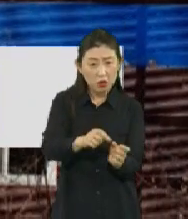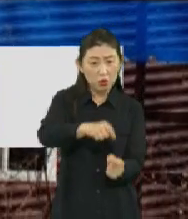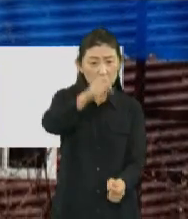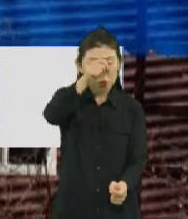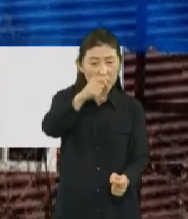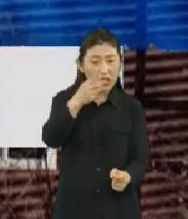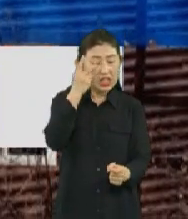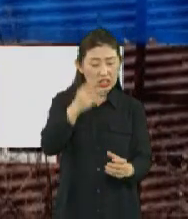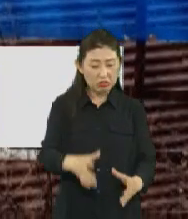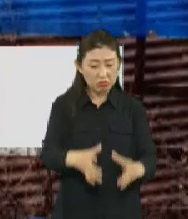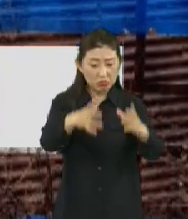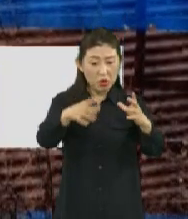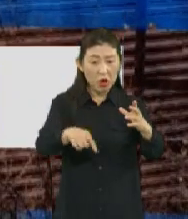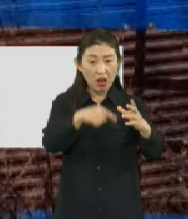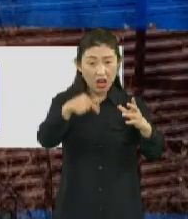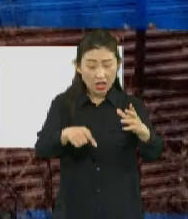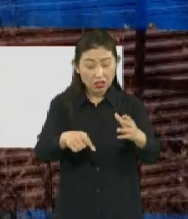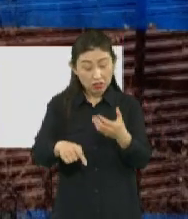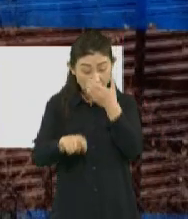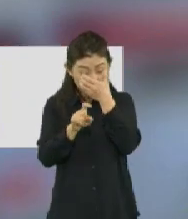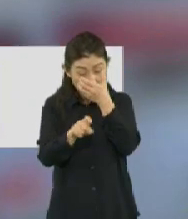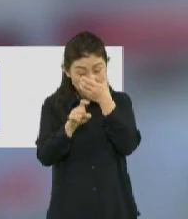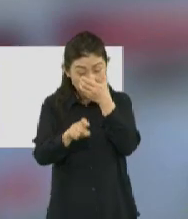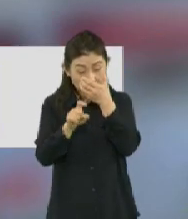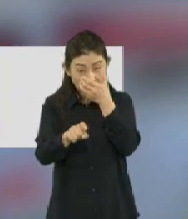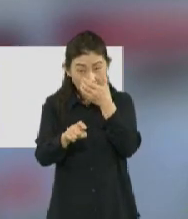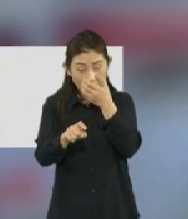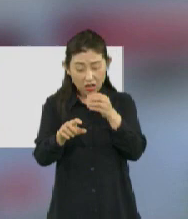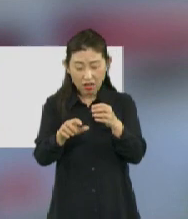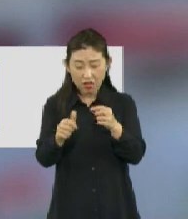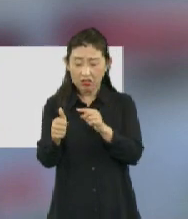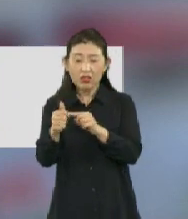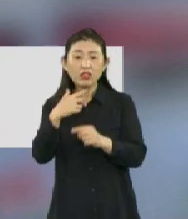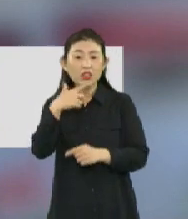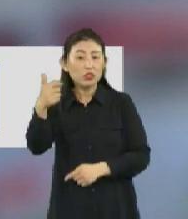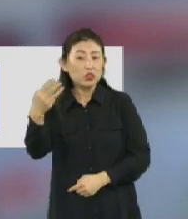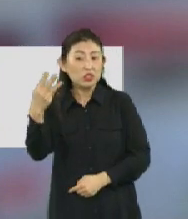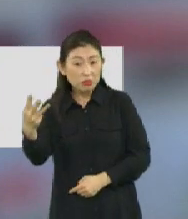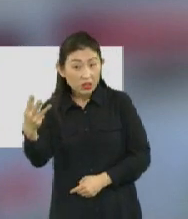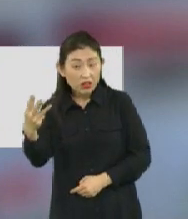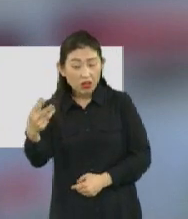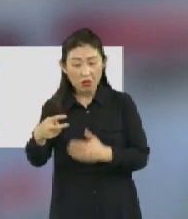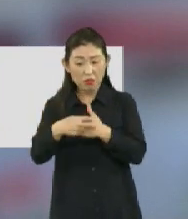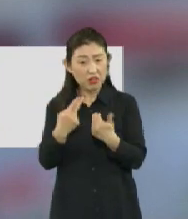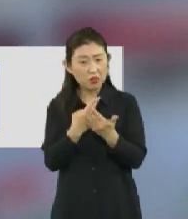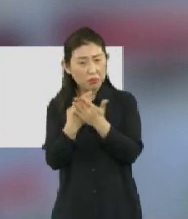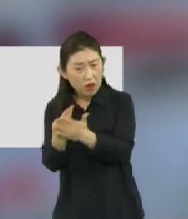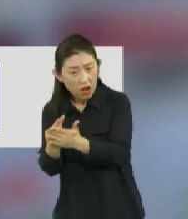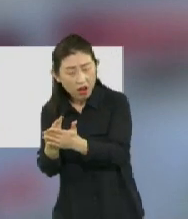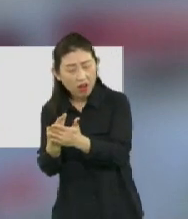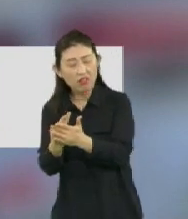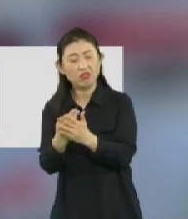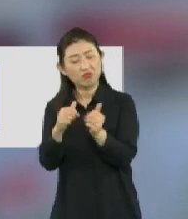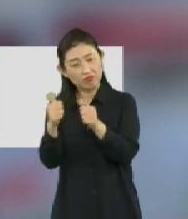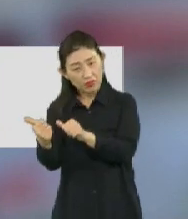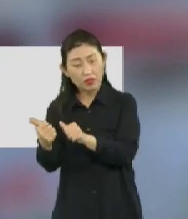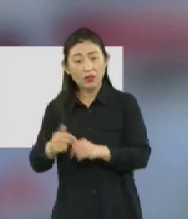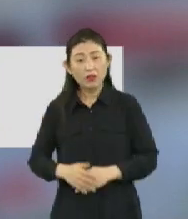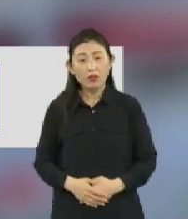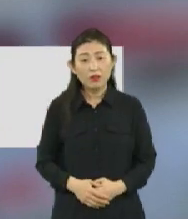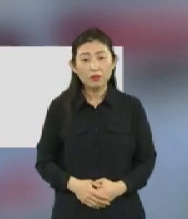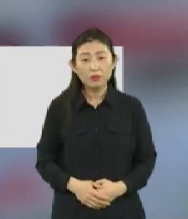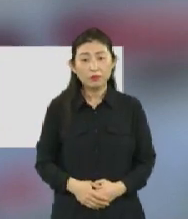높이 폐식용유 저장탱크에서 배관 연결 작업을 하던 63살 남성이 병원으로 옮겨졌지만